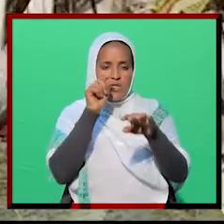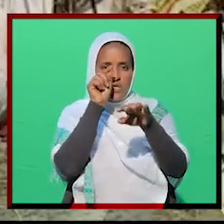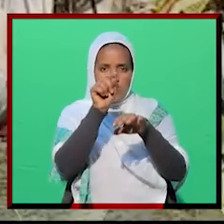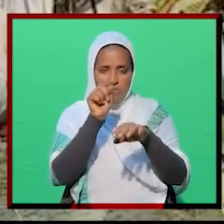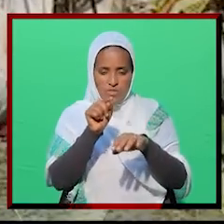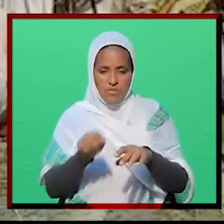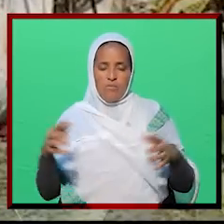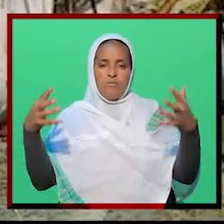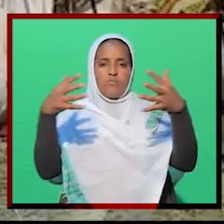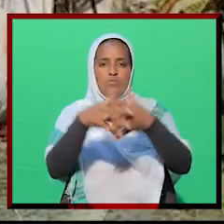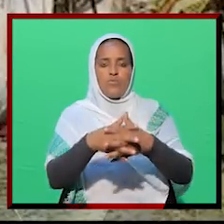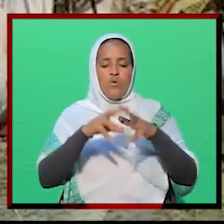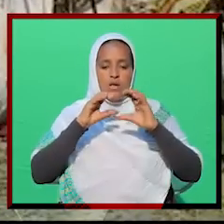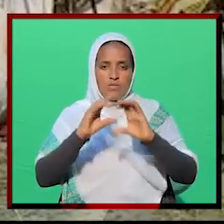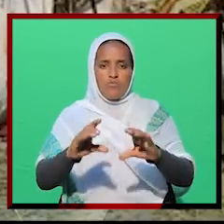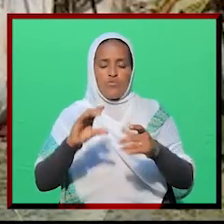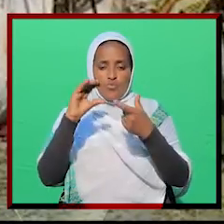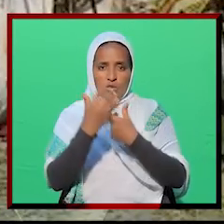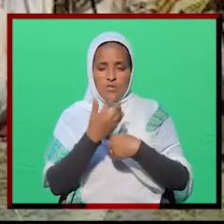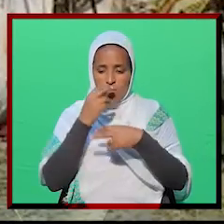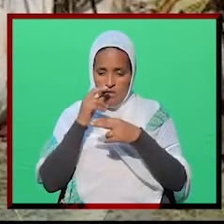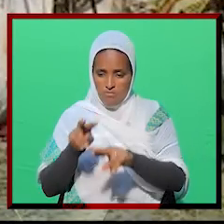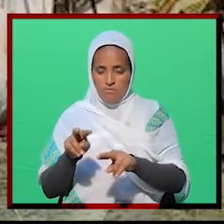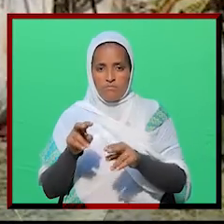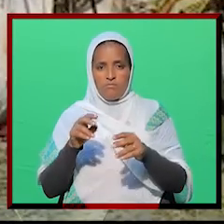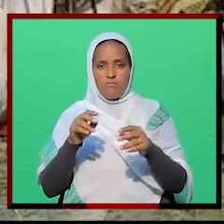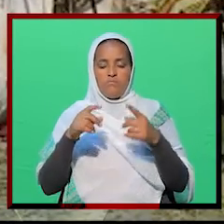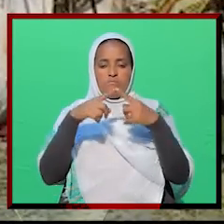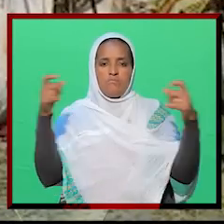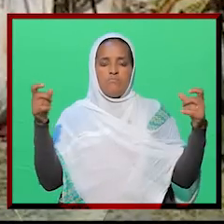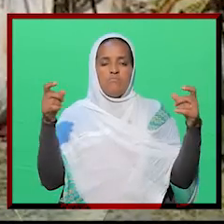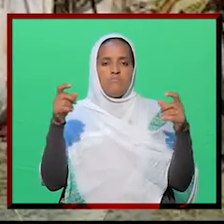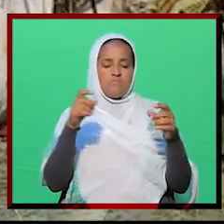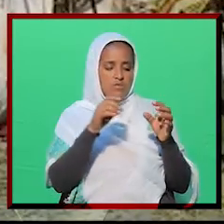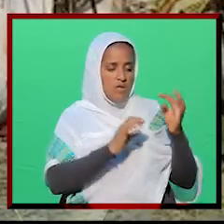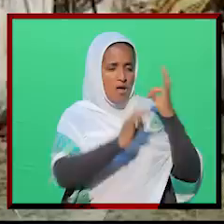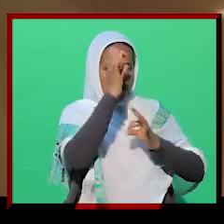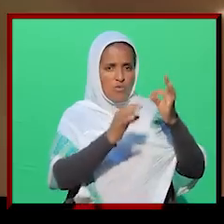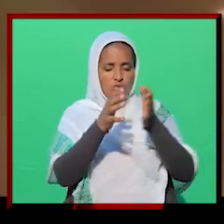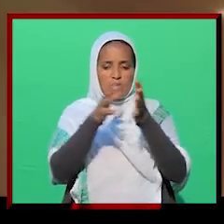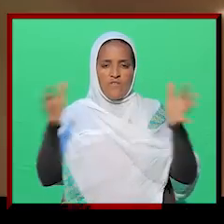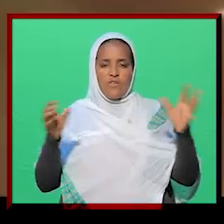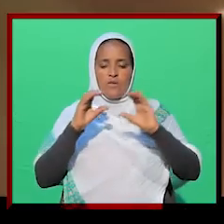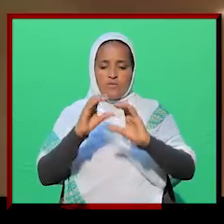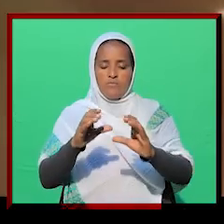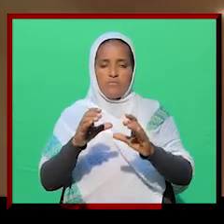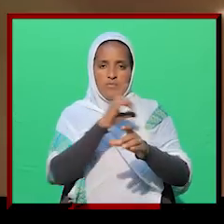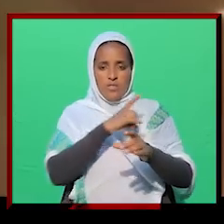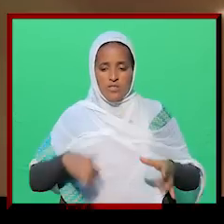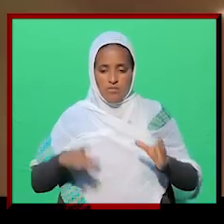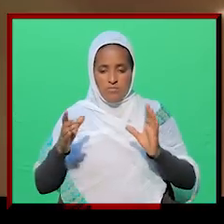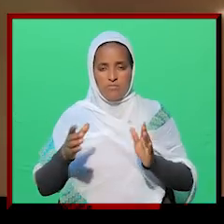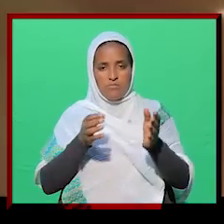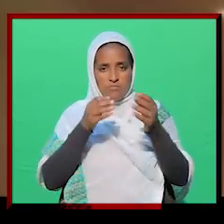ክፍል 12 ቅባትና ጸጋ መርሃ ግብራችን እነሆ ተጀመረ። እንድትከታተሉን ጋብዘን